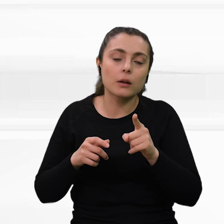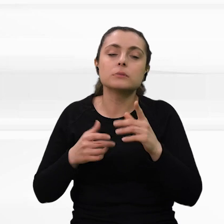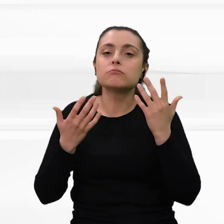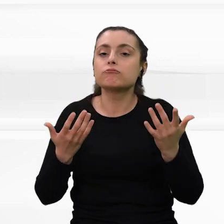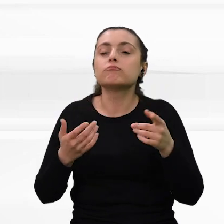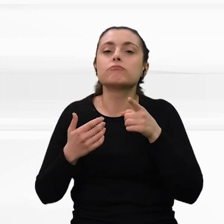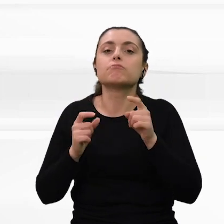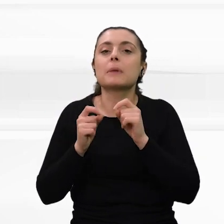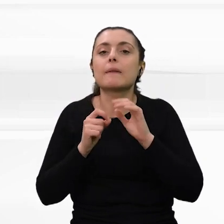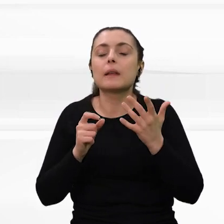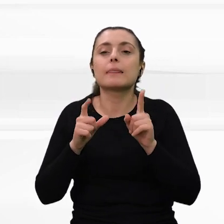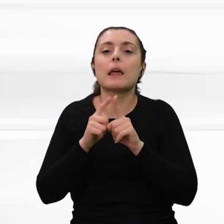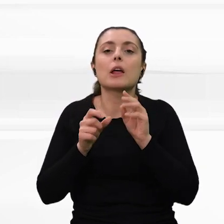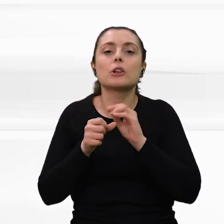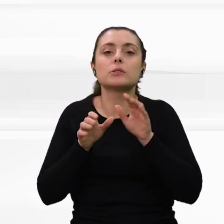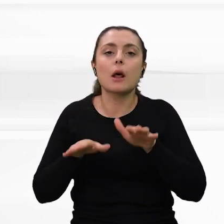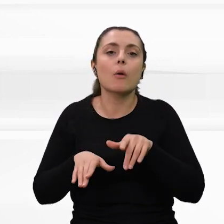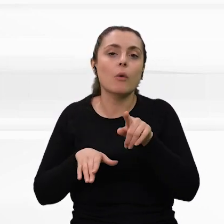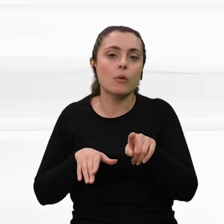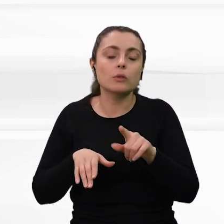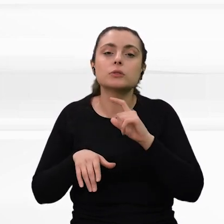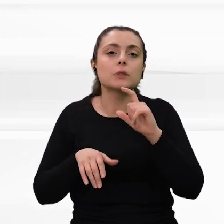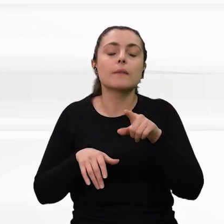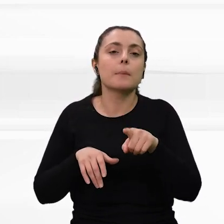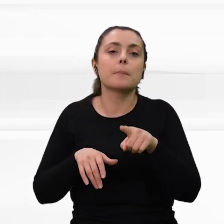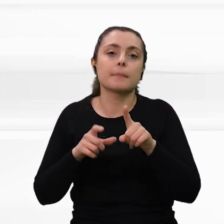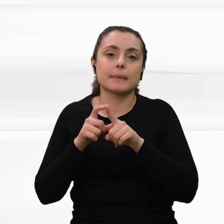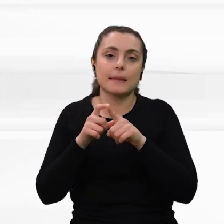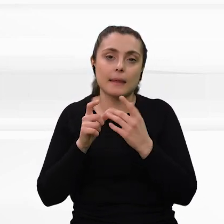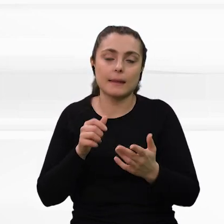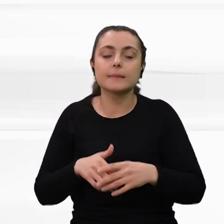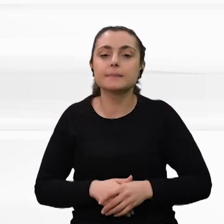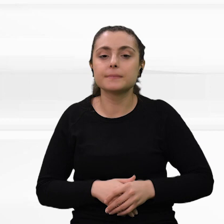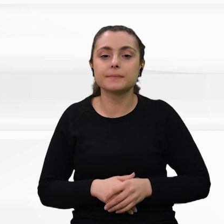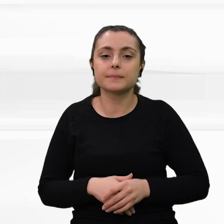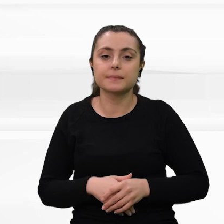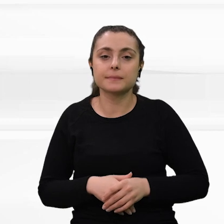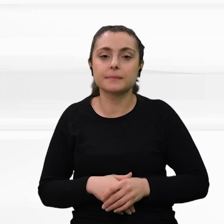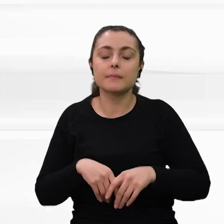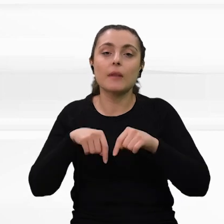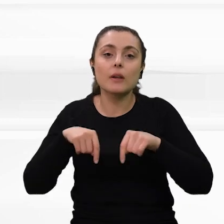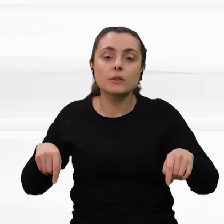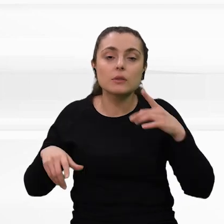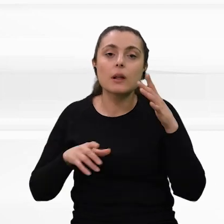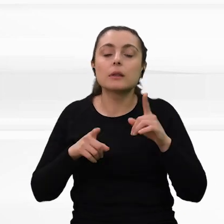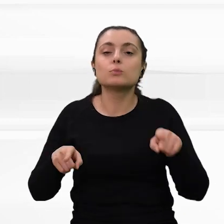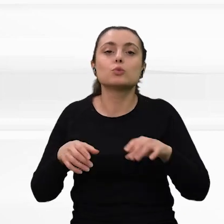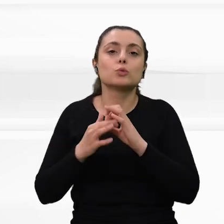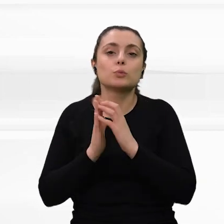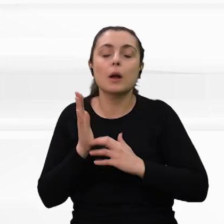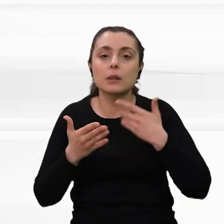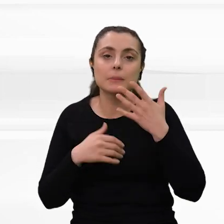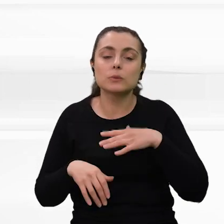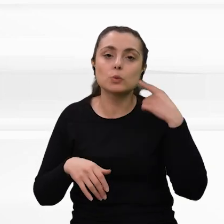zaten Ve ve de seçeneği kalıyor cevabınız de seçenek Aşağıdakilerden hangisi bu